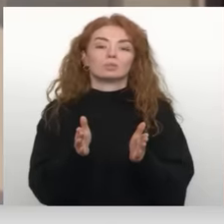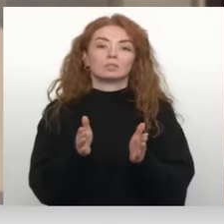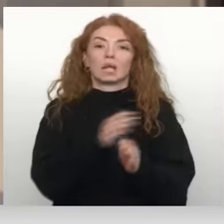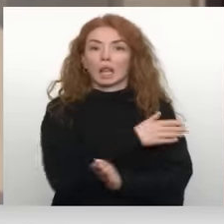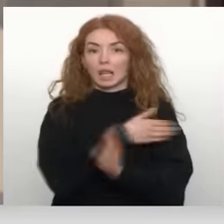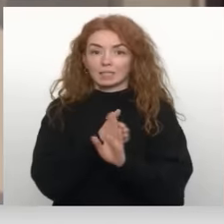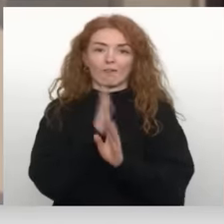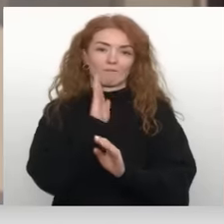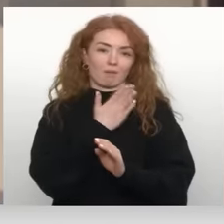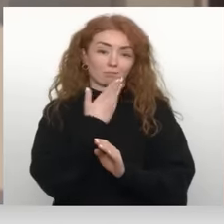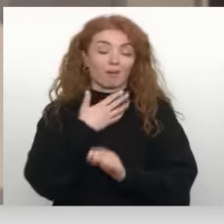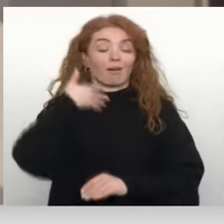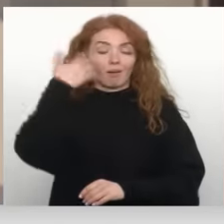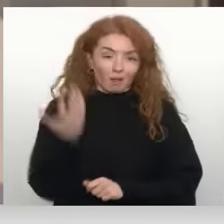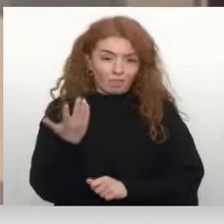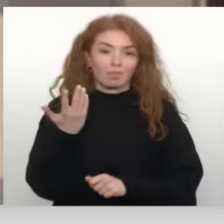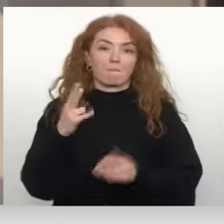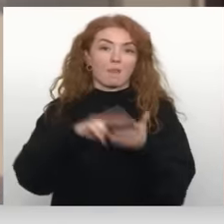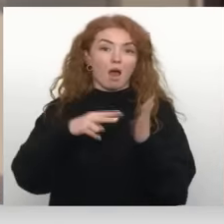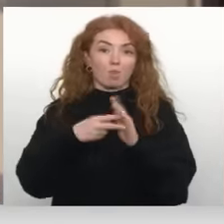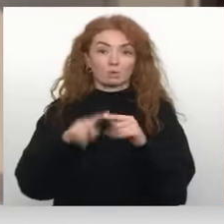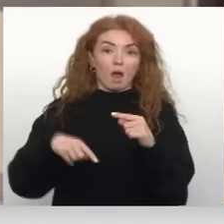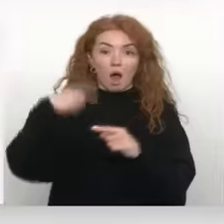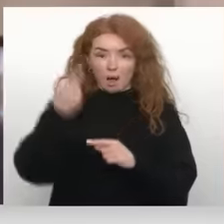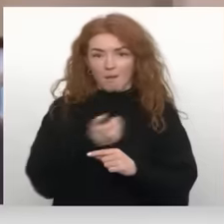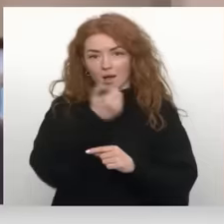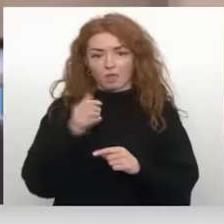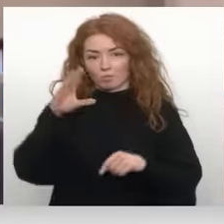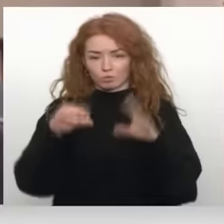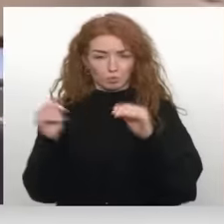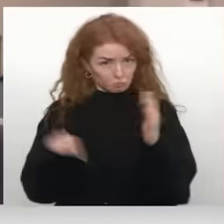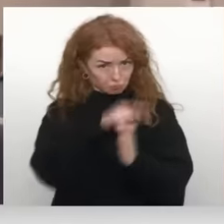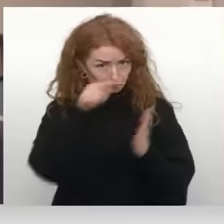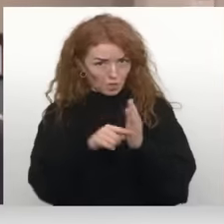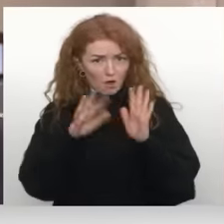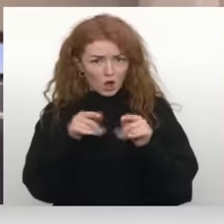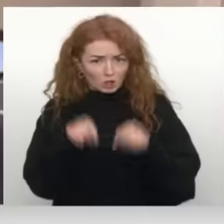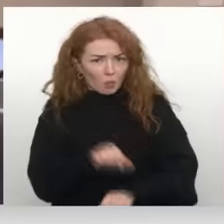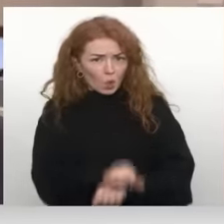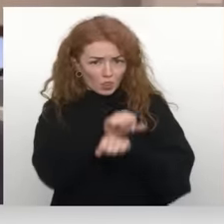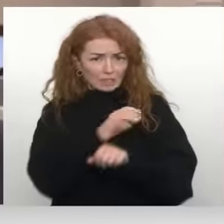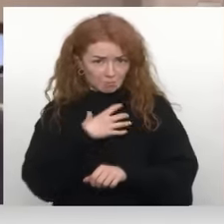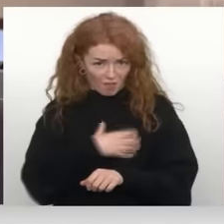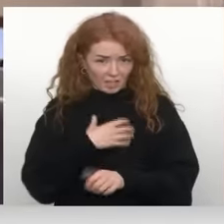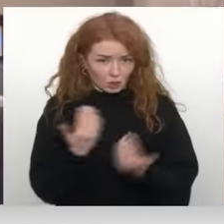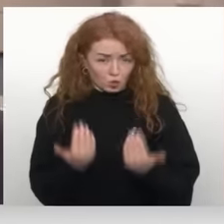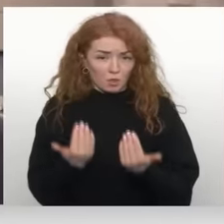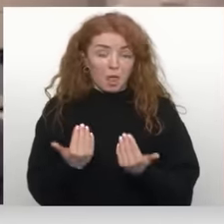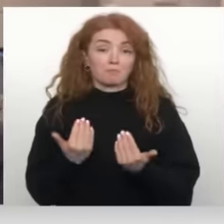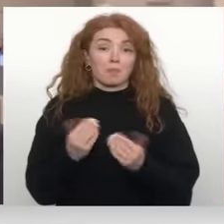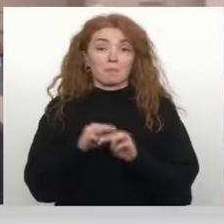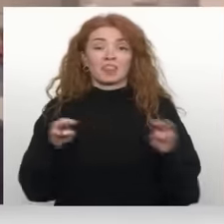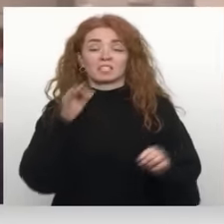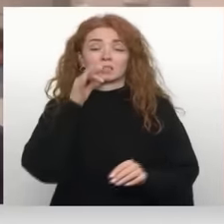līdz vasarai, kad tik plānots nākošā gada budžets. Vai jums liekas, ka šis protests bija nepieciešams šodien? Ja mēs skatāmies